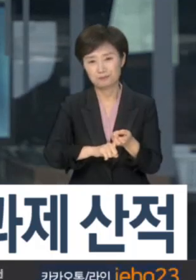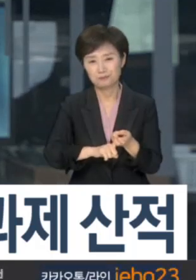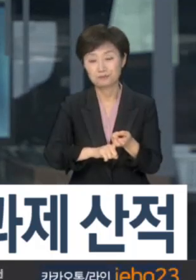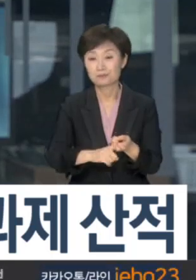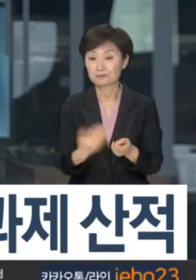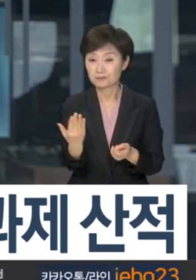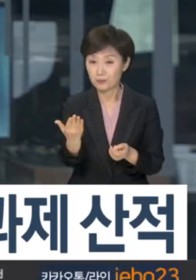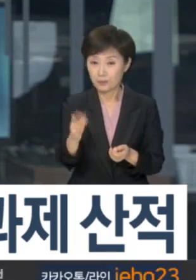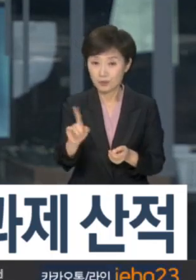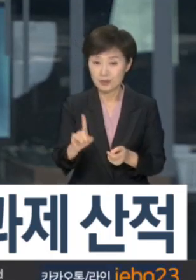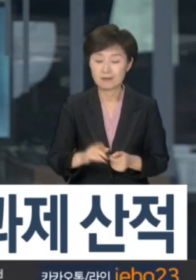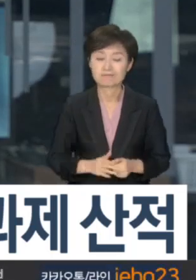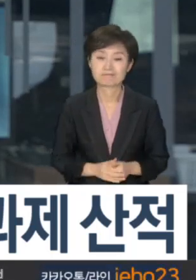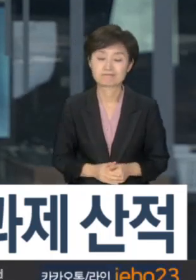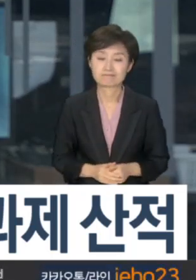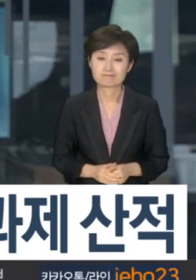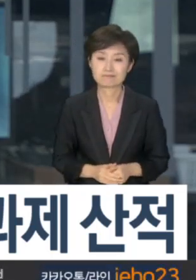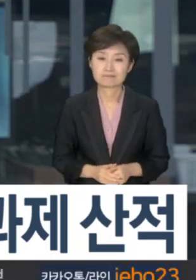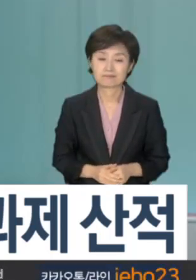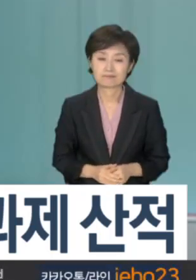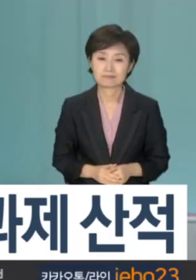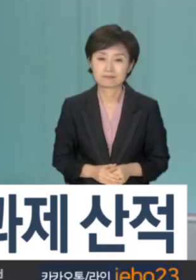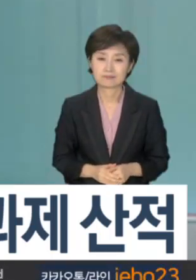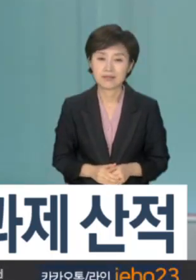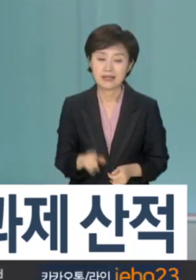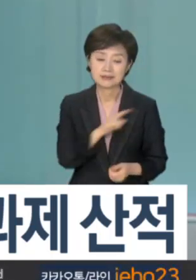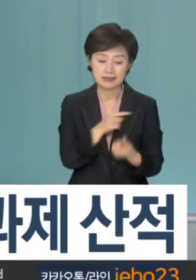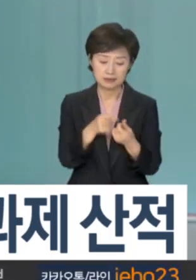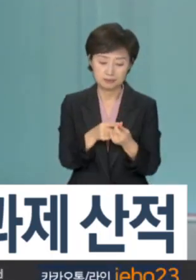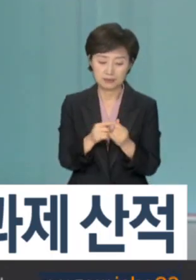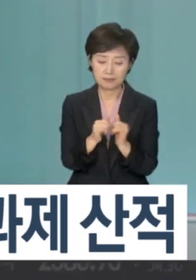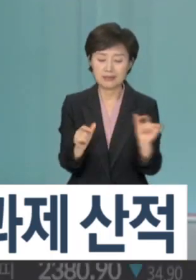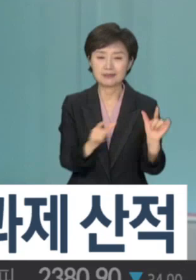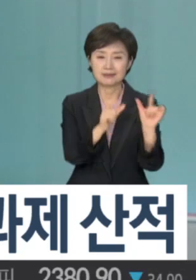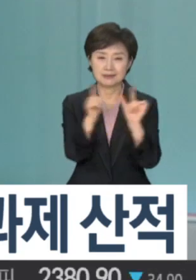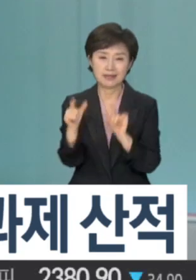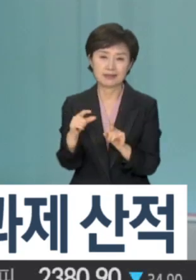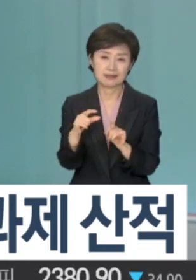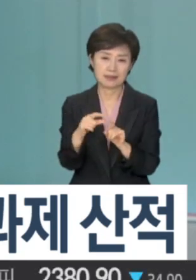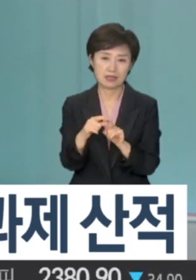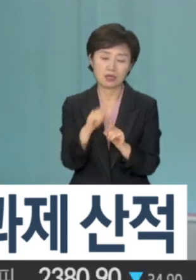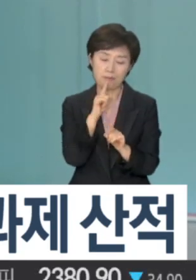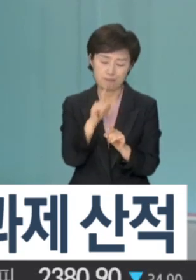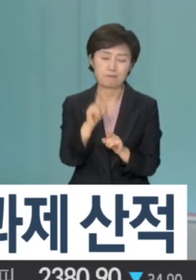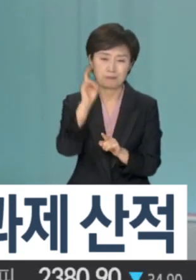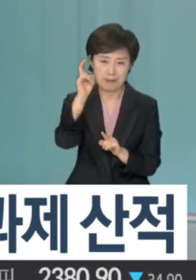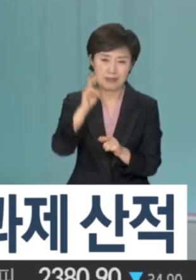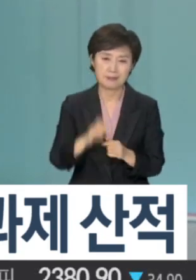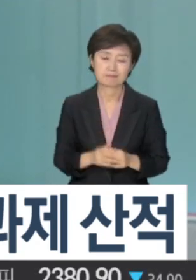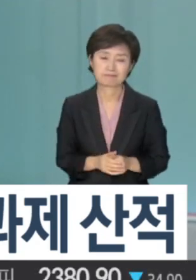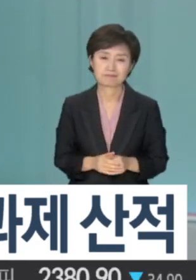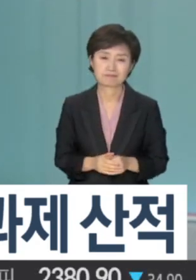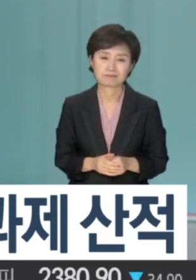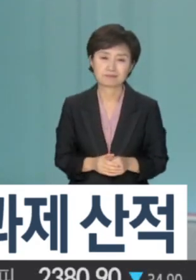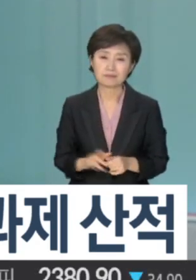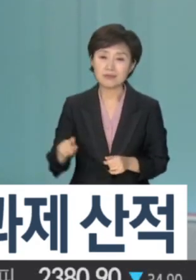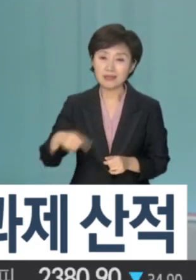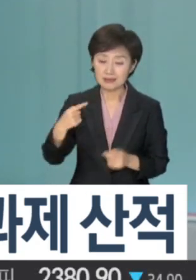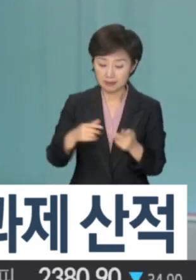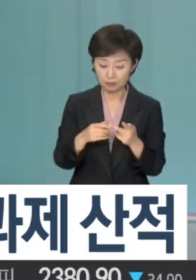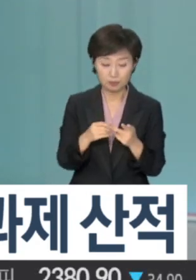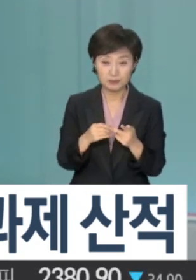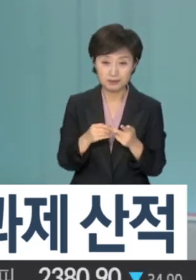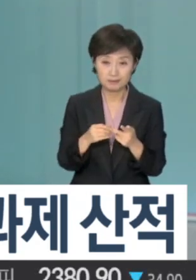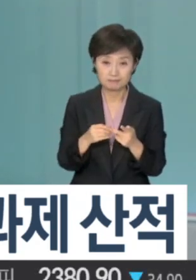어떻게 예상하세요? 저는 일단은 민생을 우선시하는 메시지가 있을 것 같고요. 또 그다음에